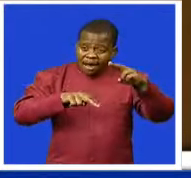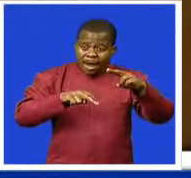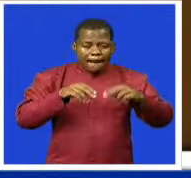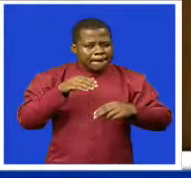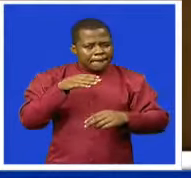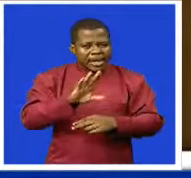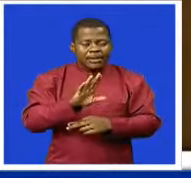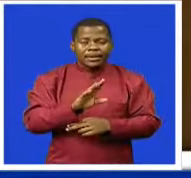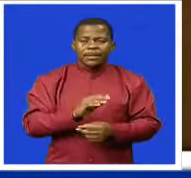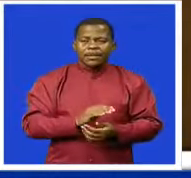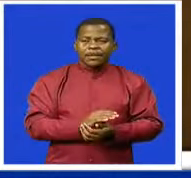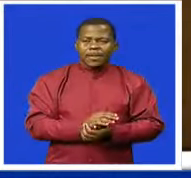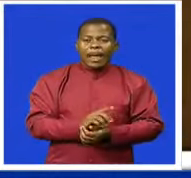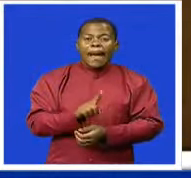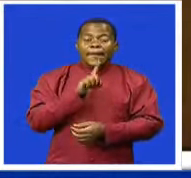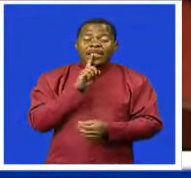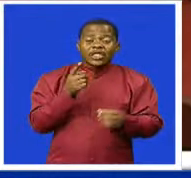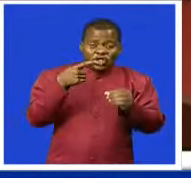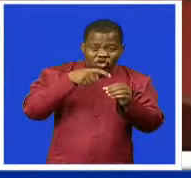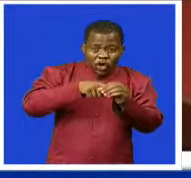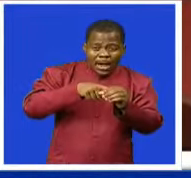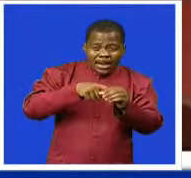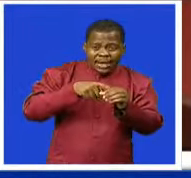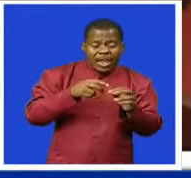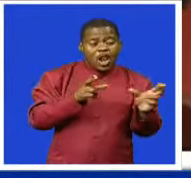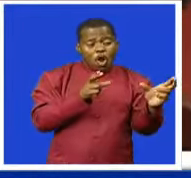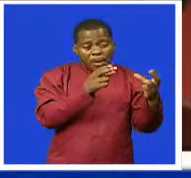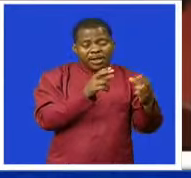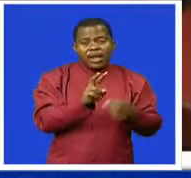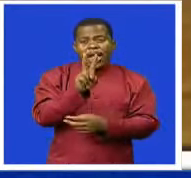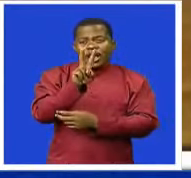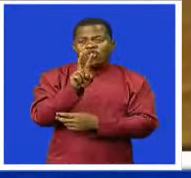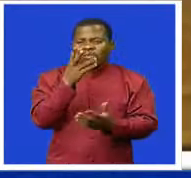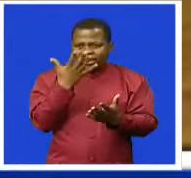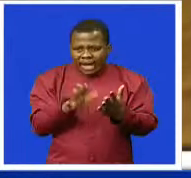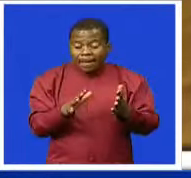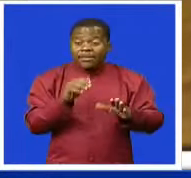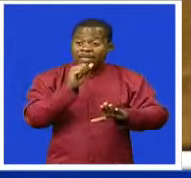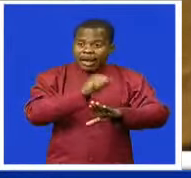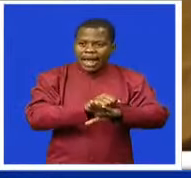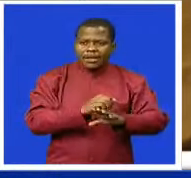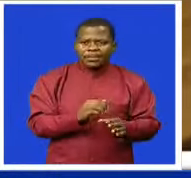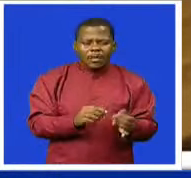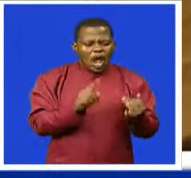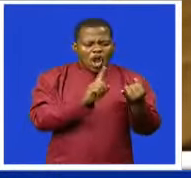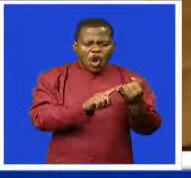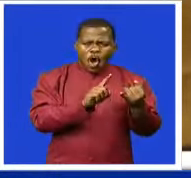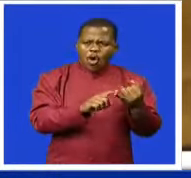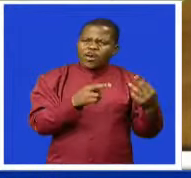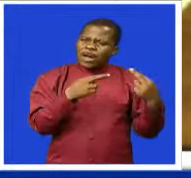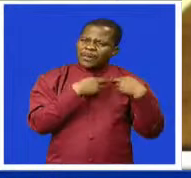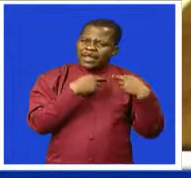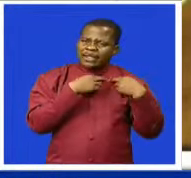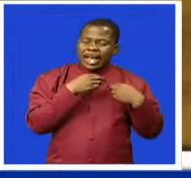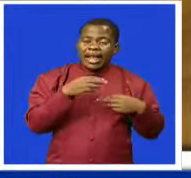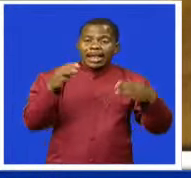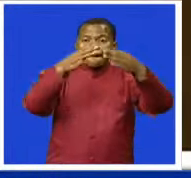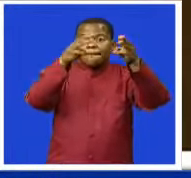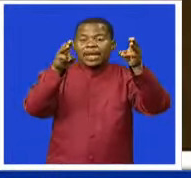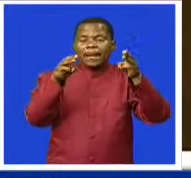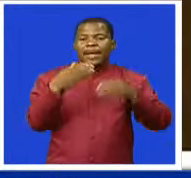Leli bandla litawakhiwa ngulotawumelela indlu yetimbunga, lotawumelela indlu